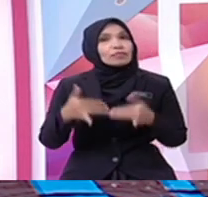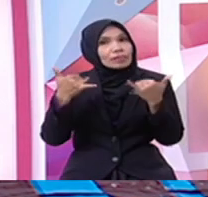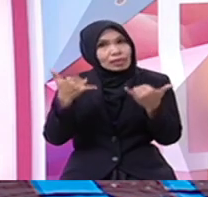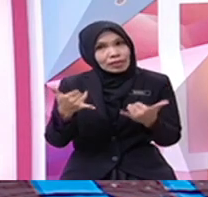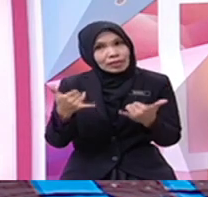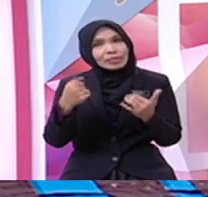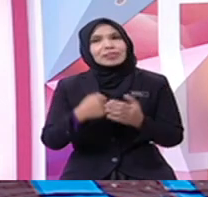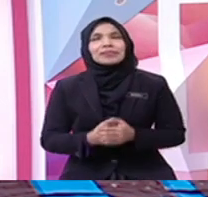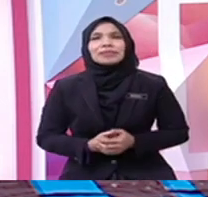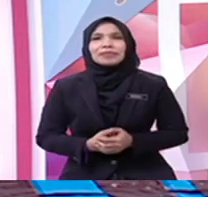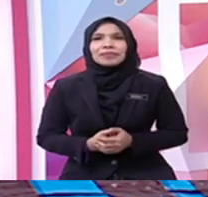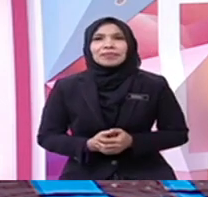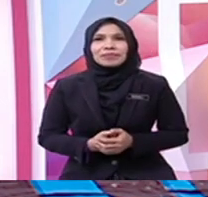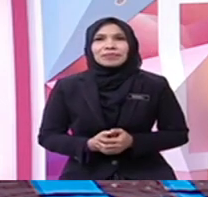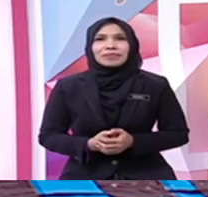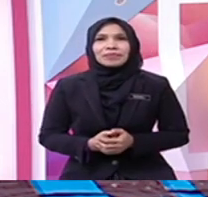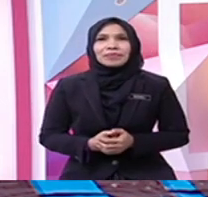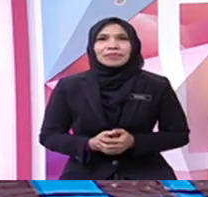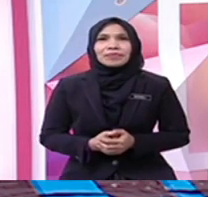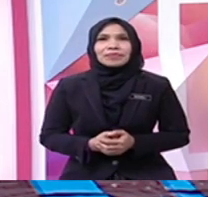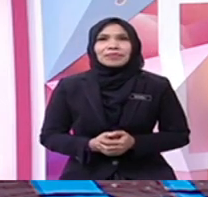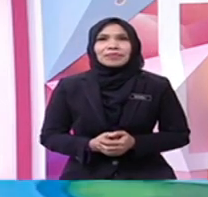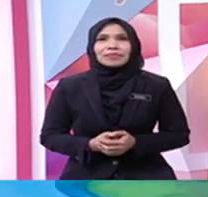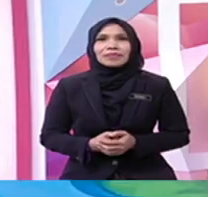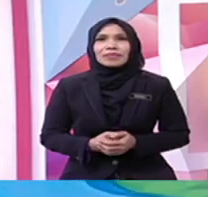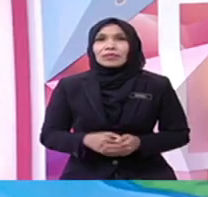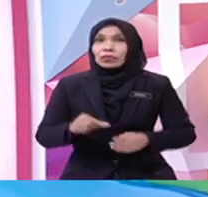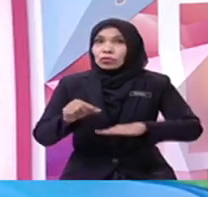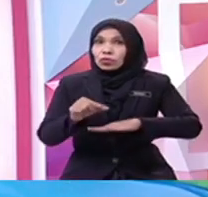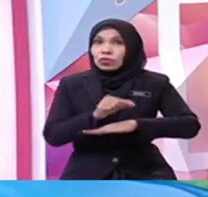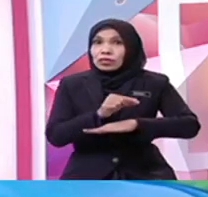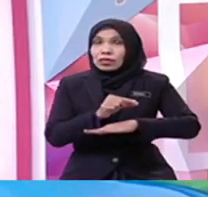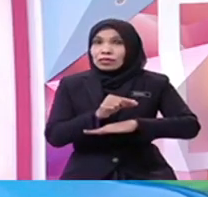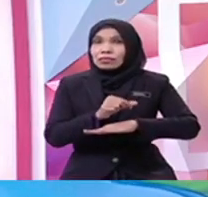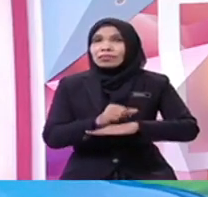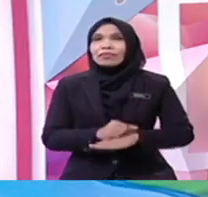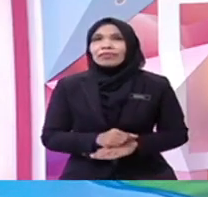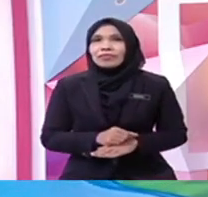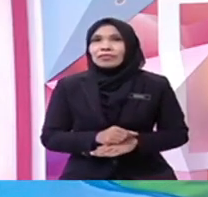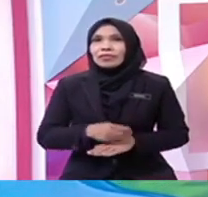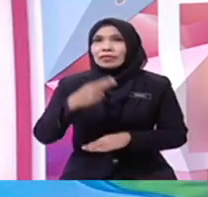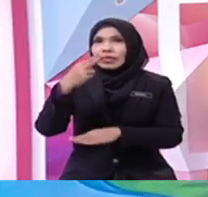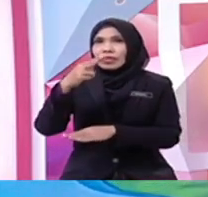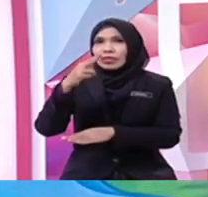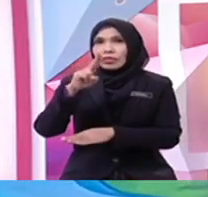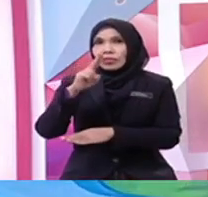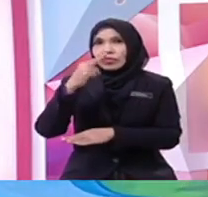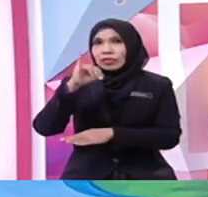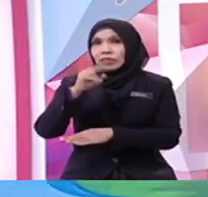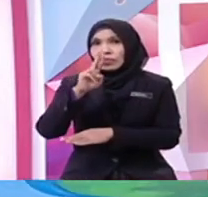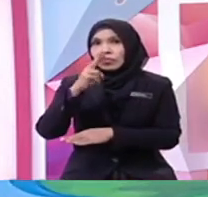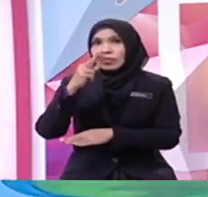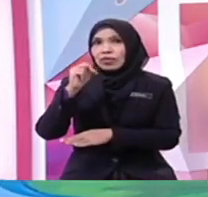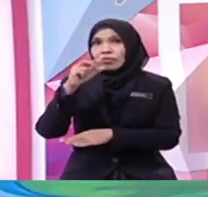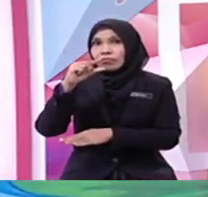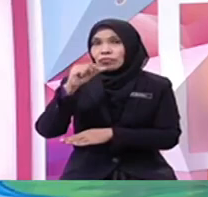Nah mentah menggunakan hujung kaki gitu atuh kalau tidak kita jatuh betul-betul Kita akan punya